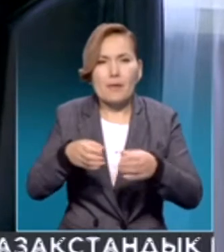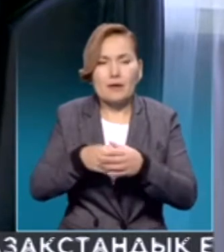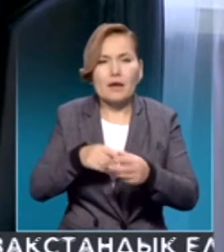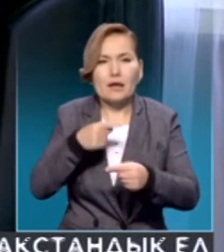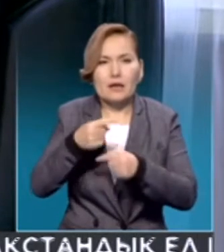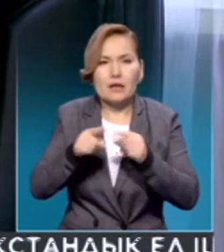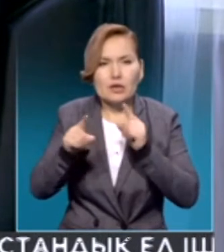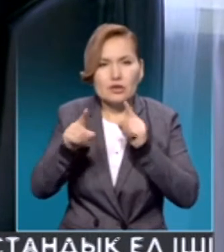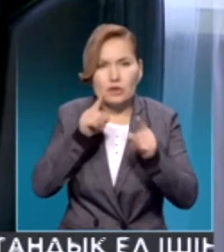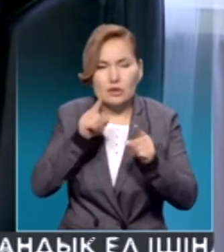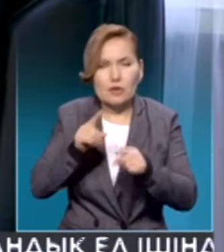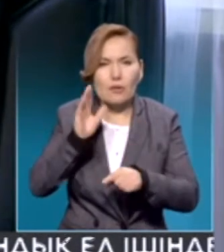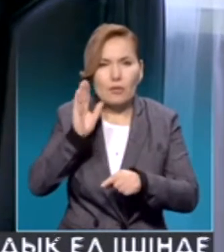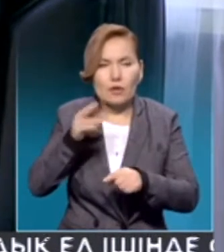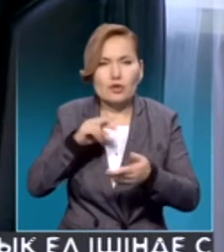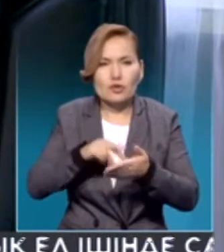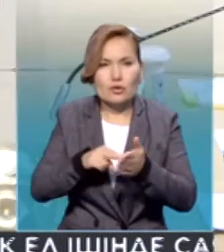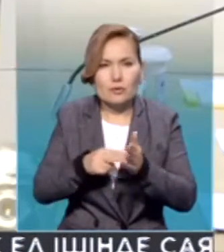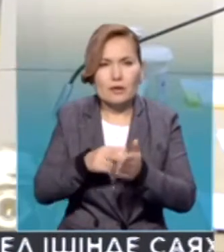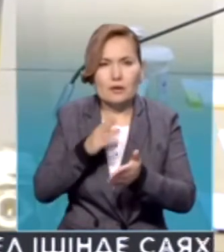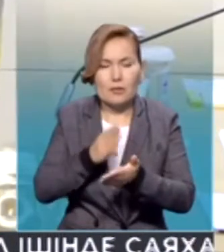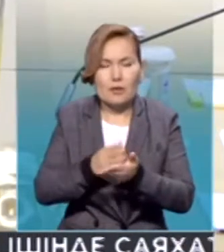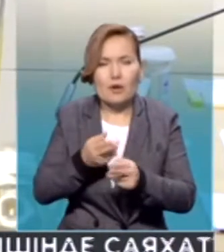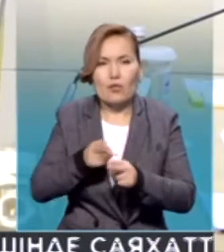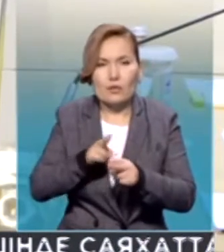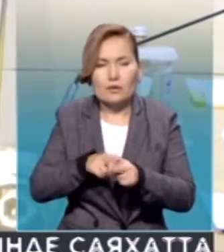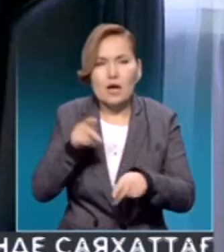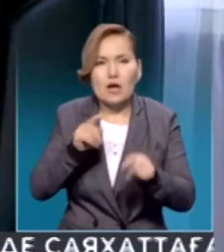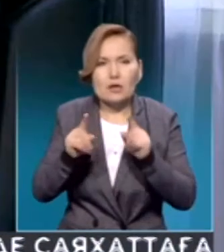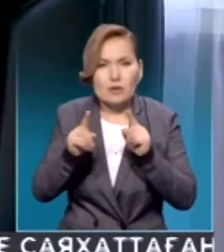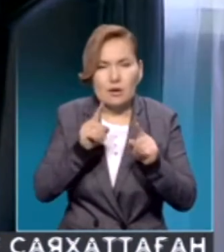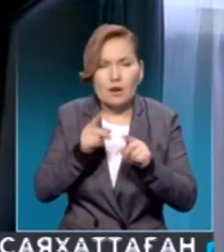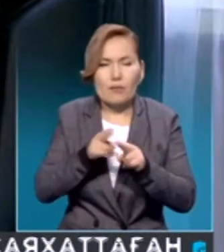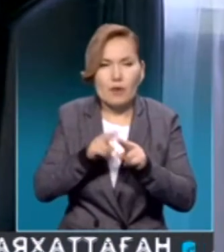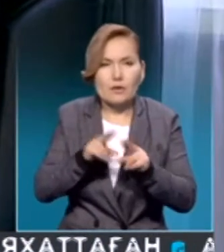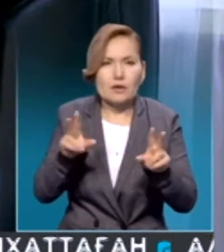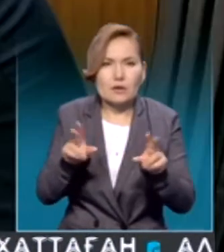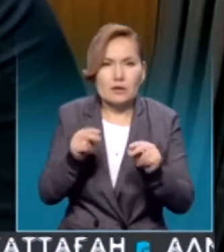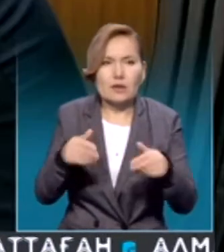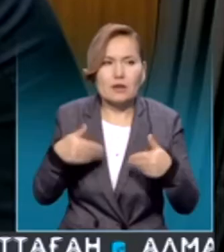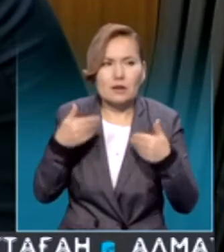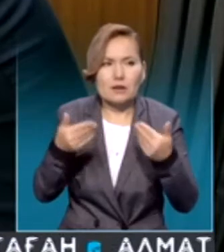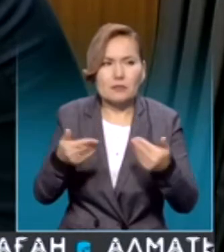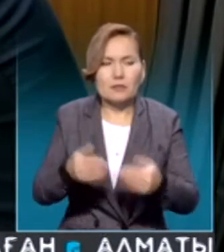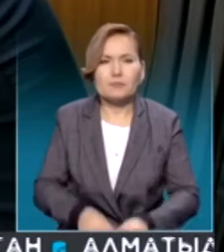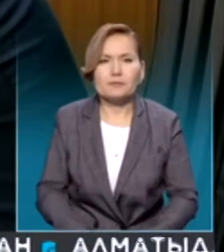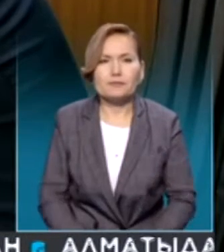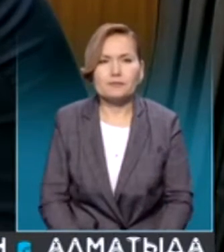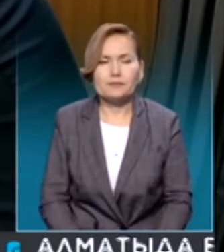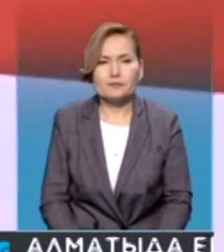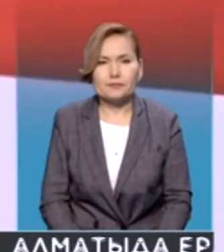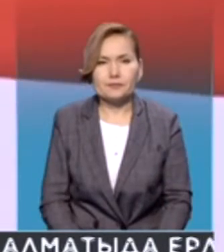съезі өткізу жоспарлануда. Сол съезд сәтті өткеніне біз тілектеспіз.